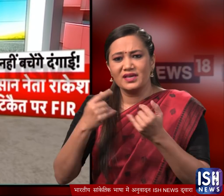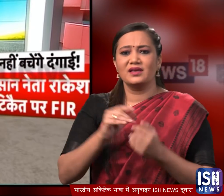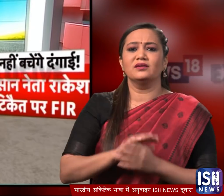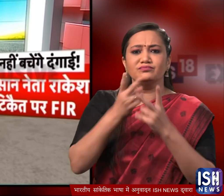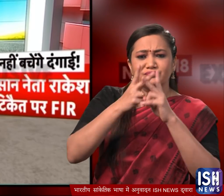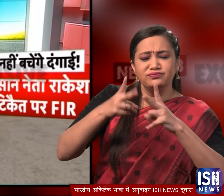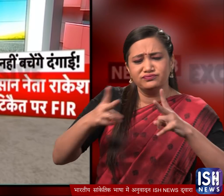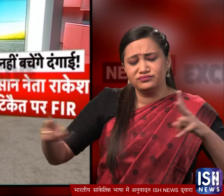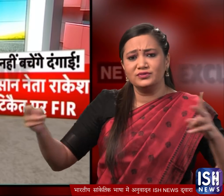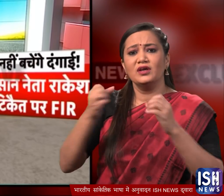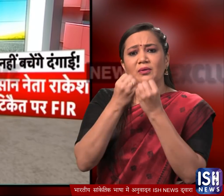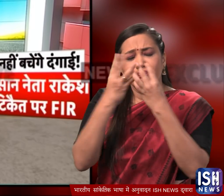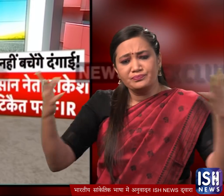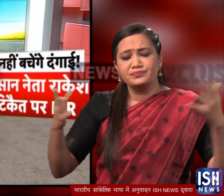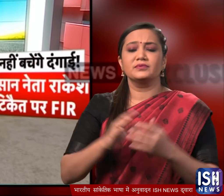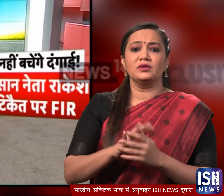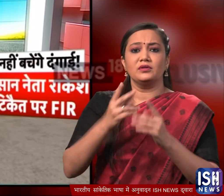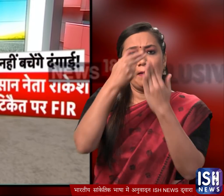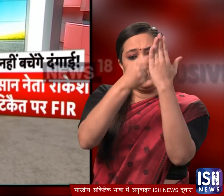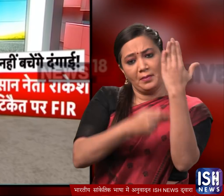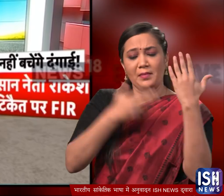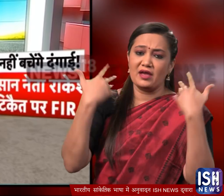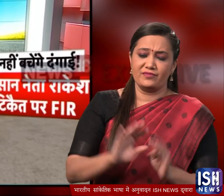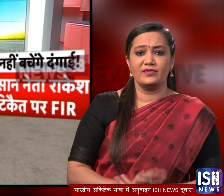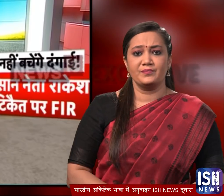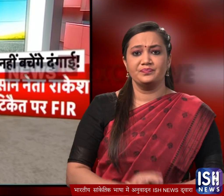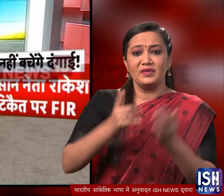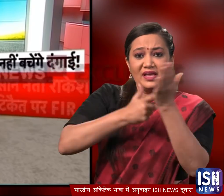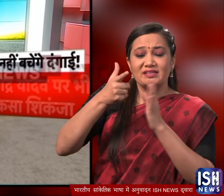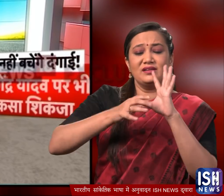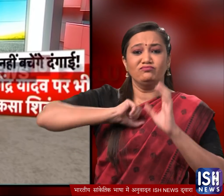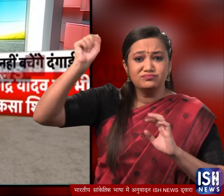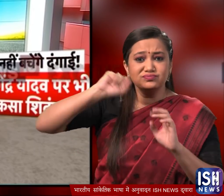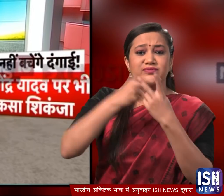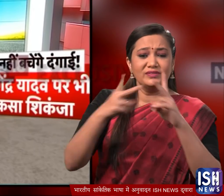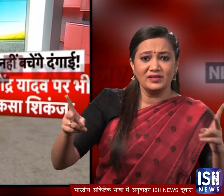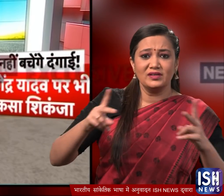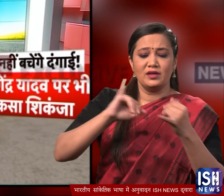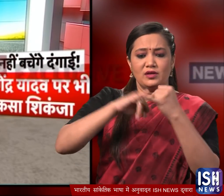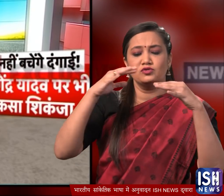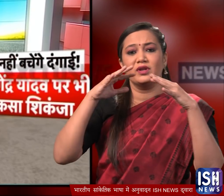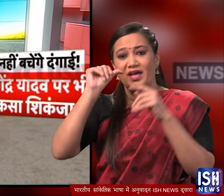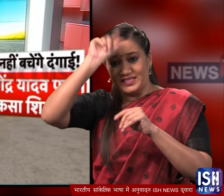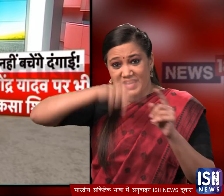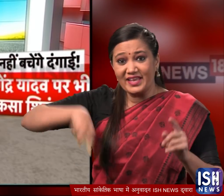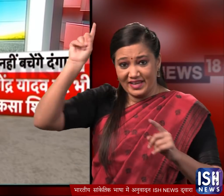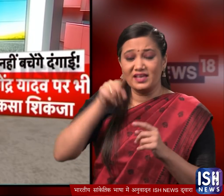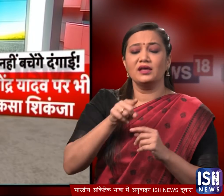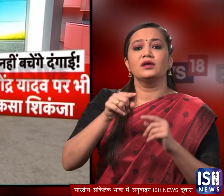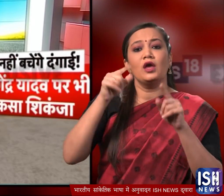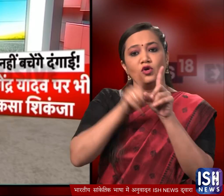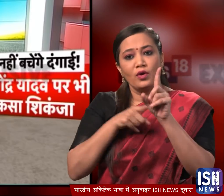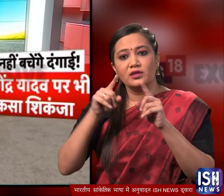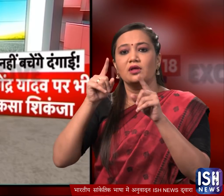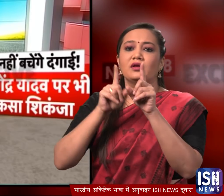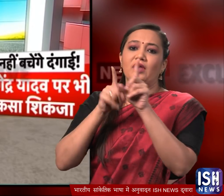सिंह, बलवीर सिंह राजेवाल और सतनाम पन्नू के भी नाम शामिल हैं। वहीं किसान आंदोलन से जुड़े और स्वराज इंडिया के अध्यक्ष